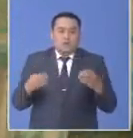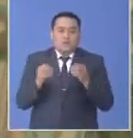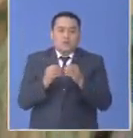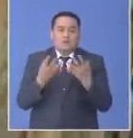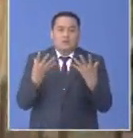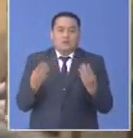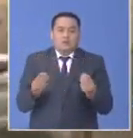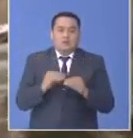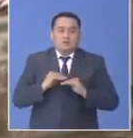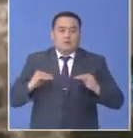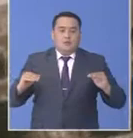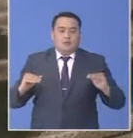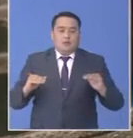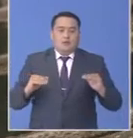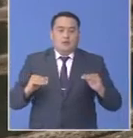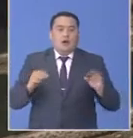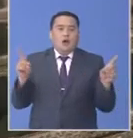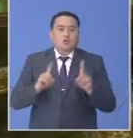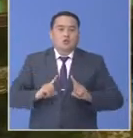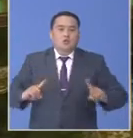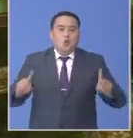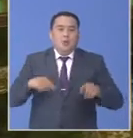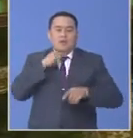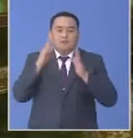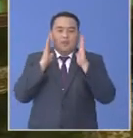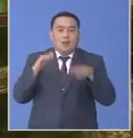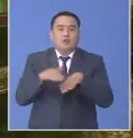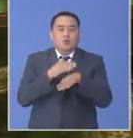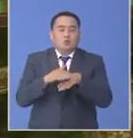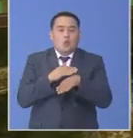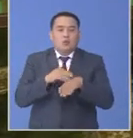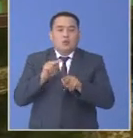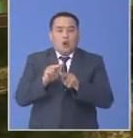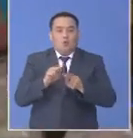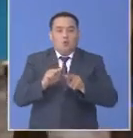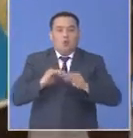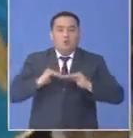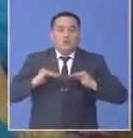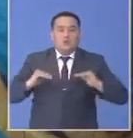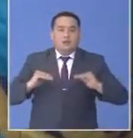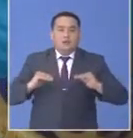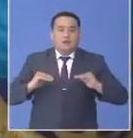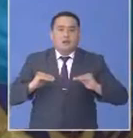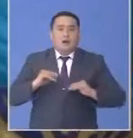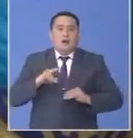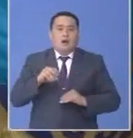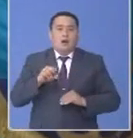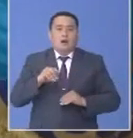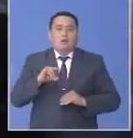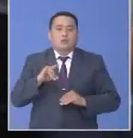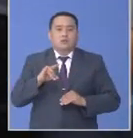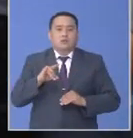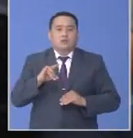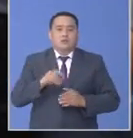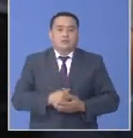детей, он уделяет особое внимание благотворительности. Этому их научили родители Пирмухамбет Хаже и Шарапат Хан